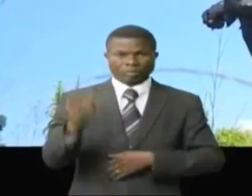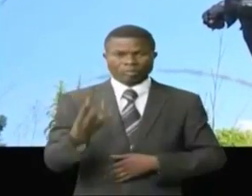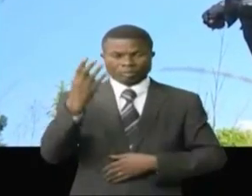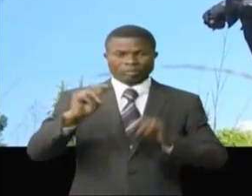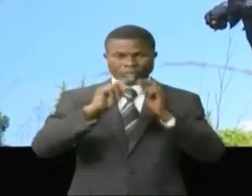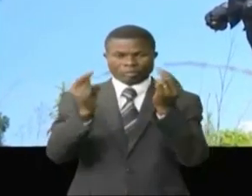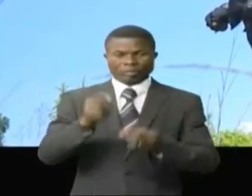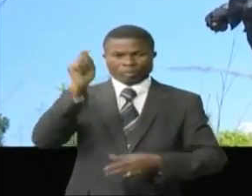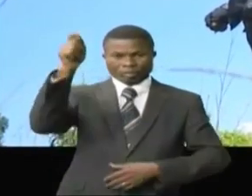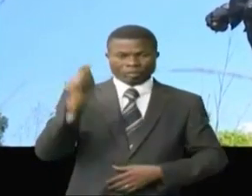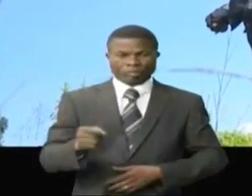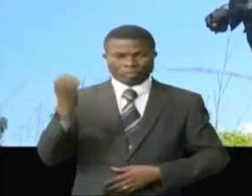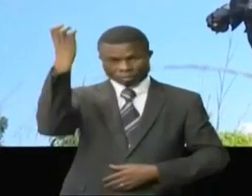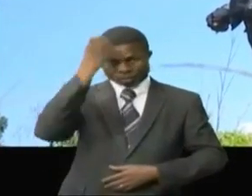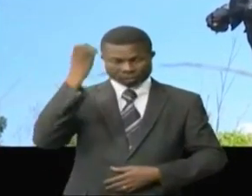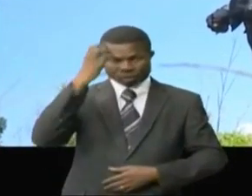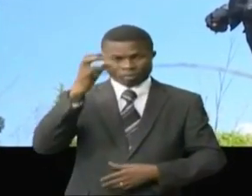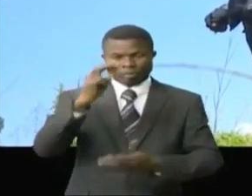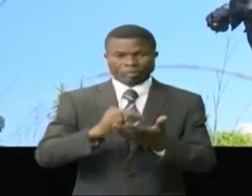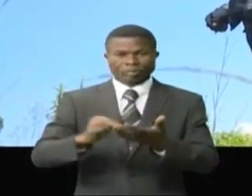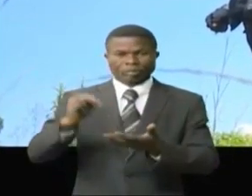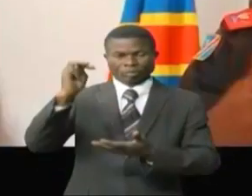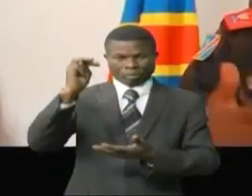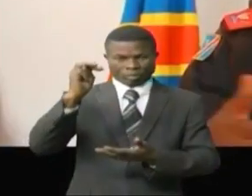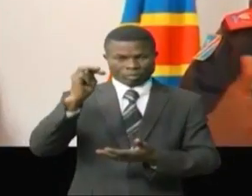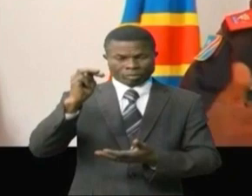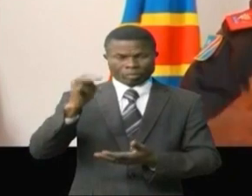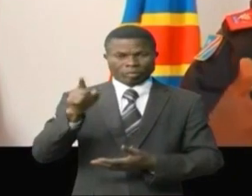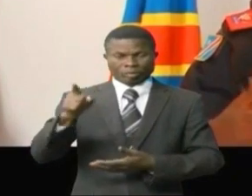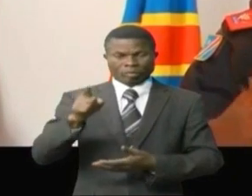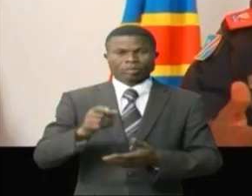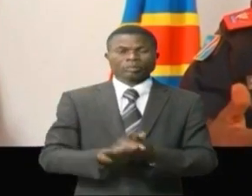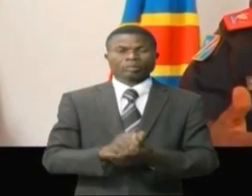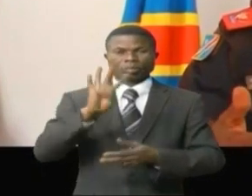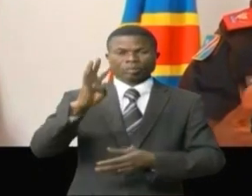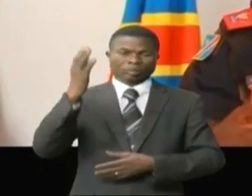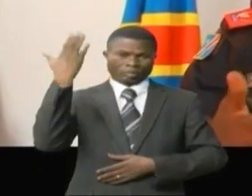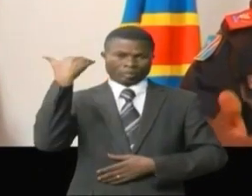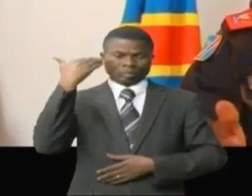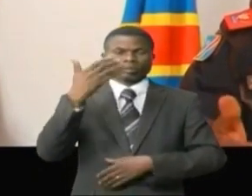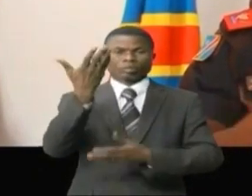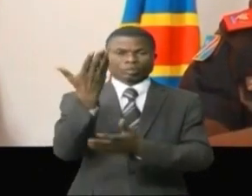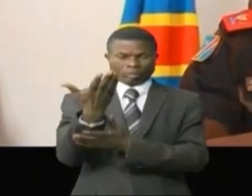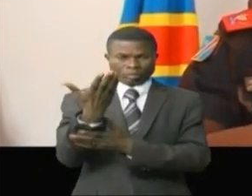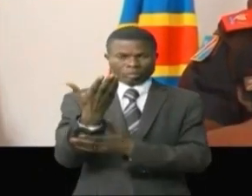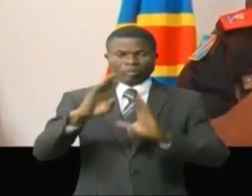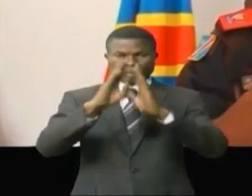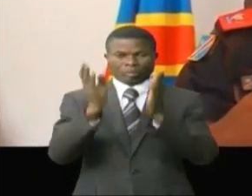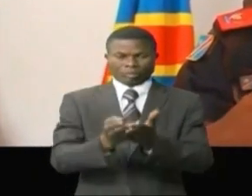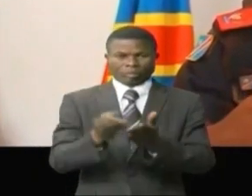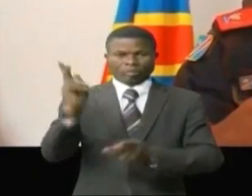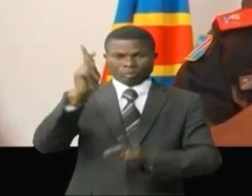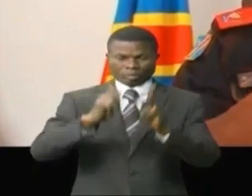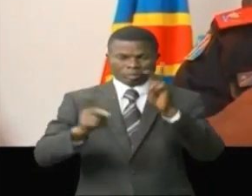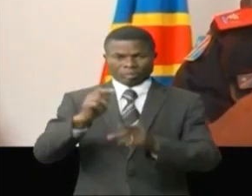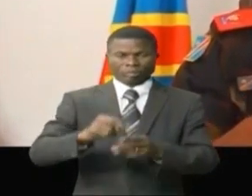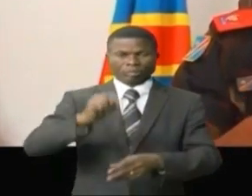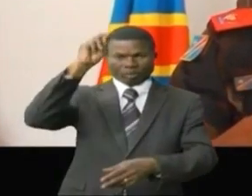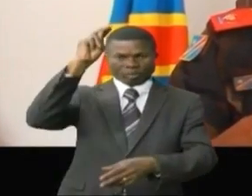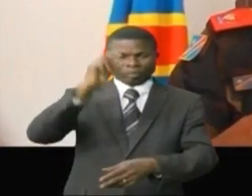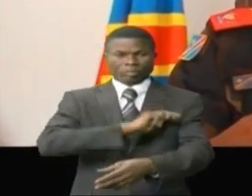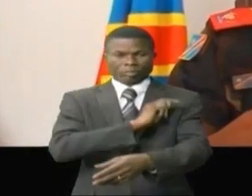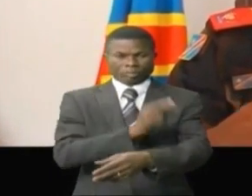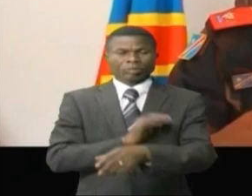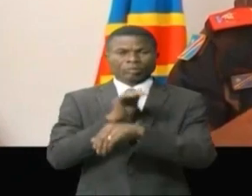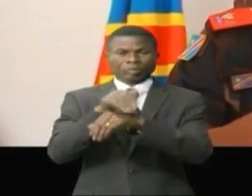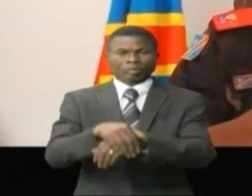région militaire, le général-major Bruno Pezo, a lancé le jeudi dernier un appel à toutes les couches de la population du Nord Kivu à